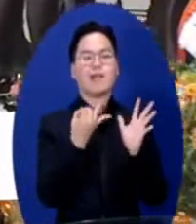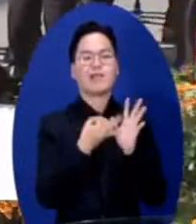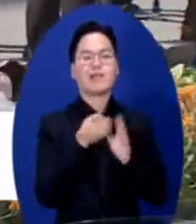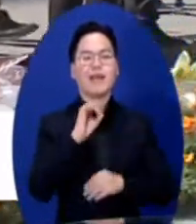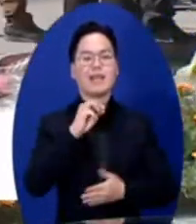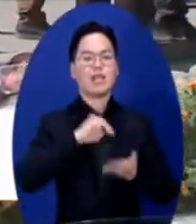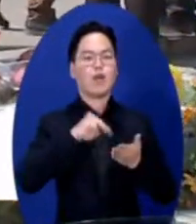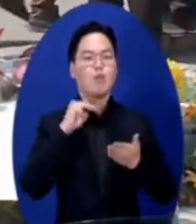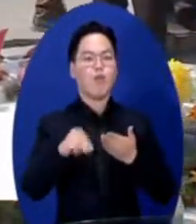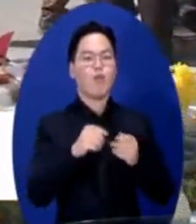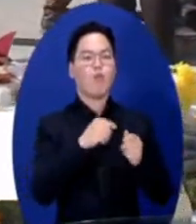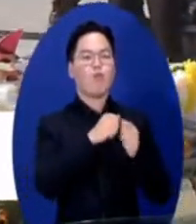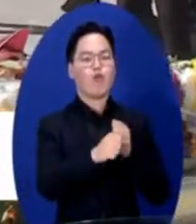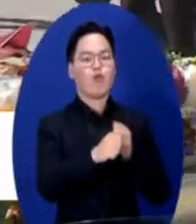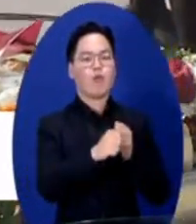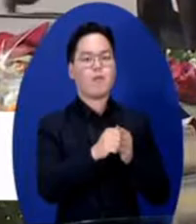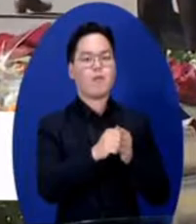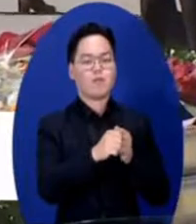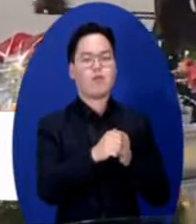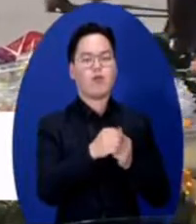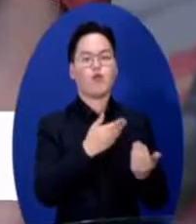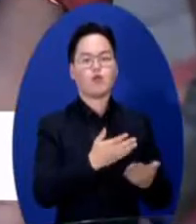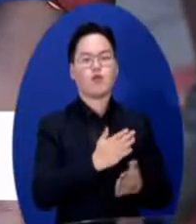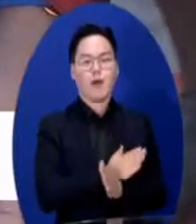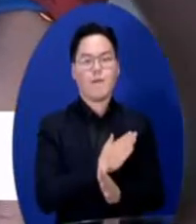төгрөгийн нөхөн олгуурыг олгоод байгаа юм аа.